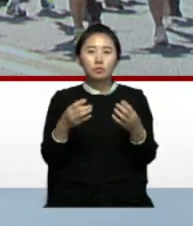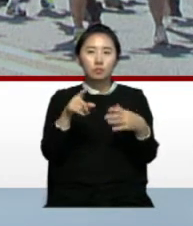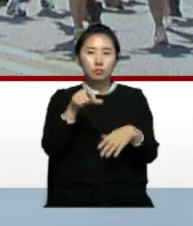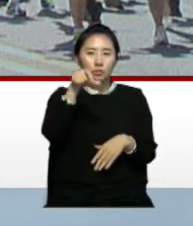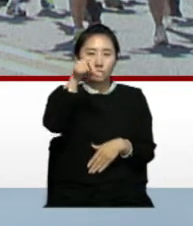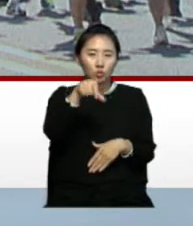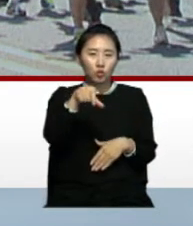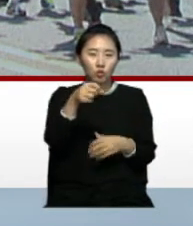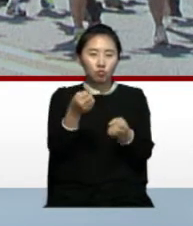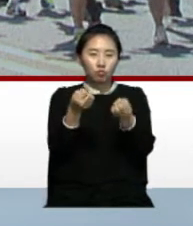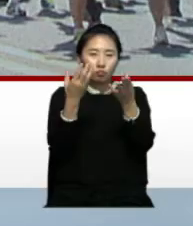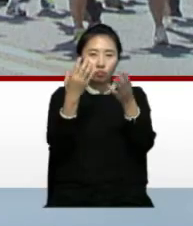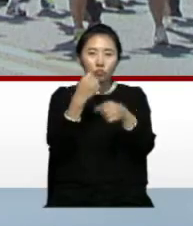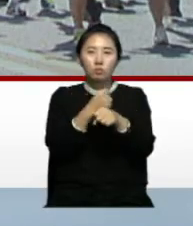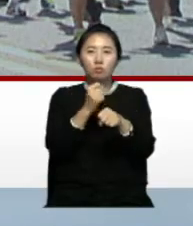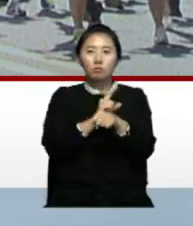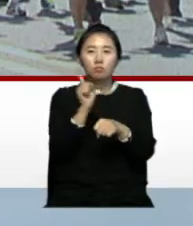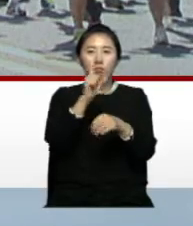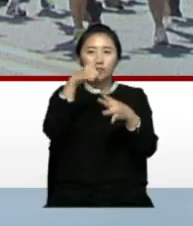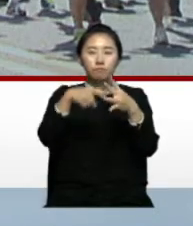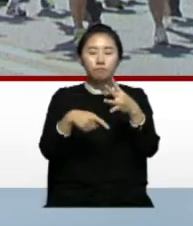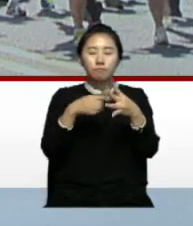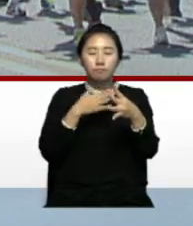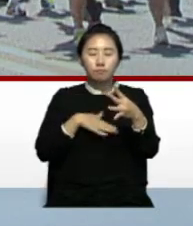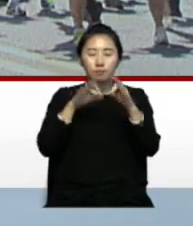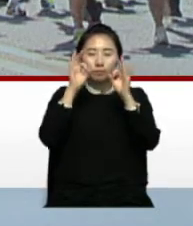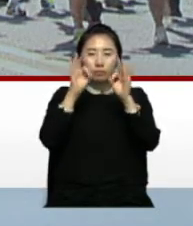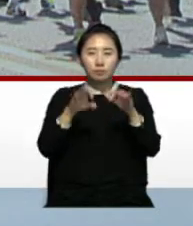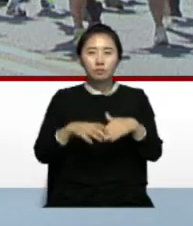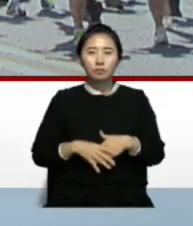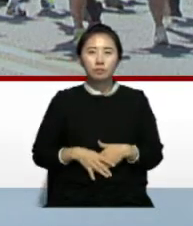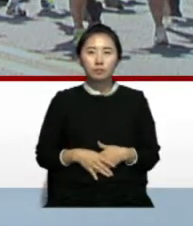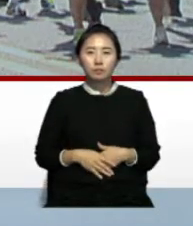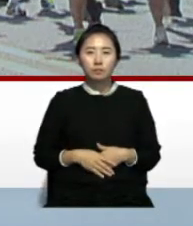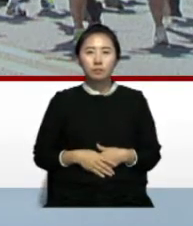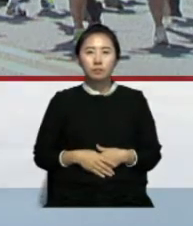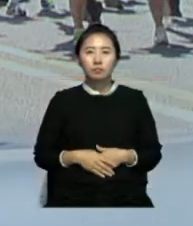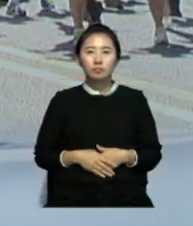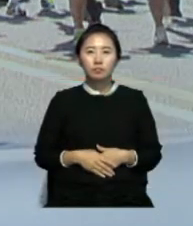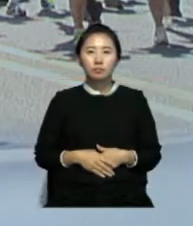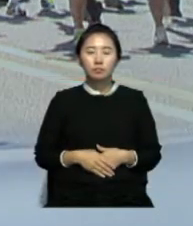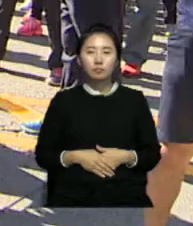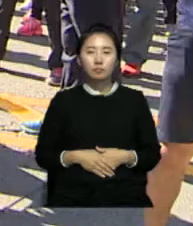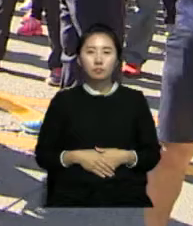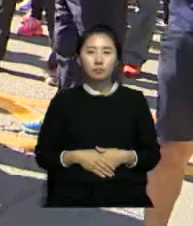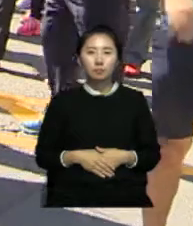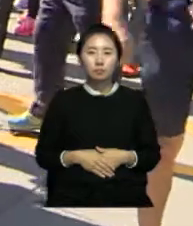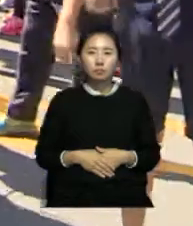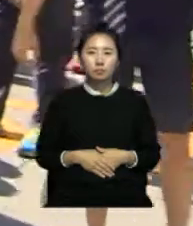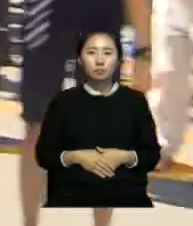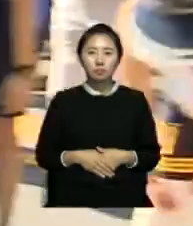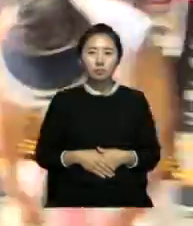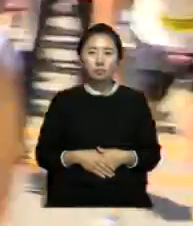이름은 G 페스티벌인데요. 어떤 프로그램들이 준비되는지 서동철 기자가 전해드립니다.